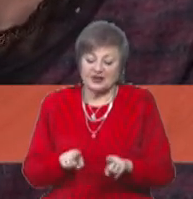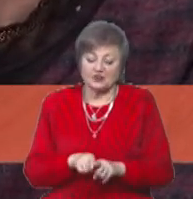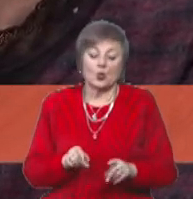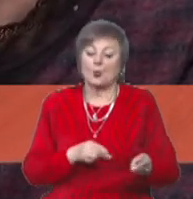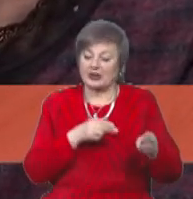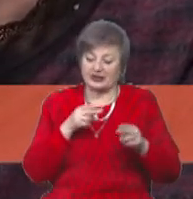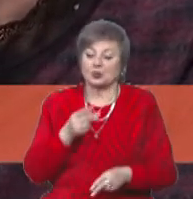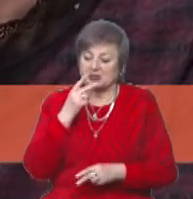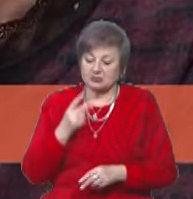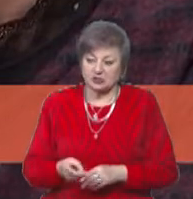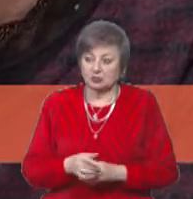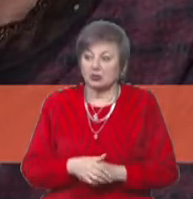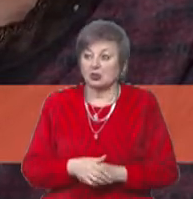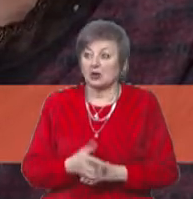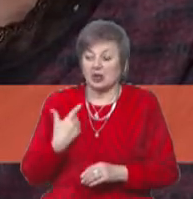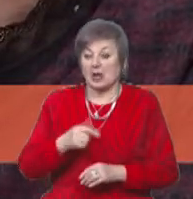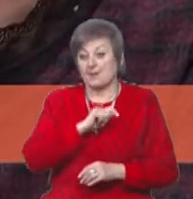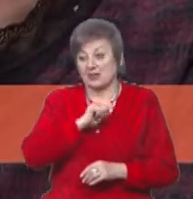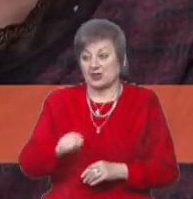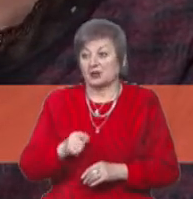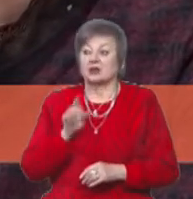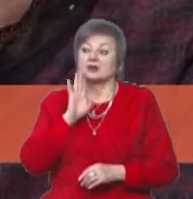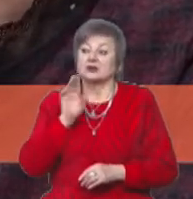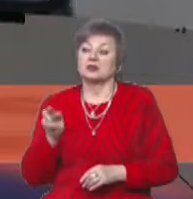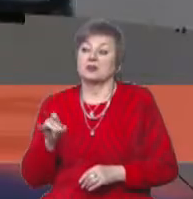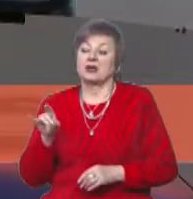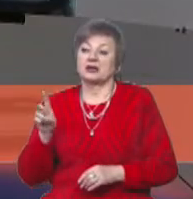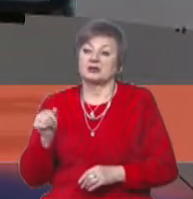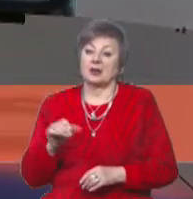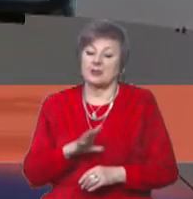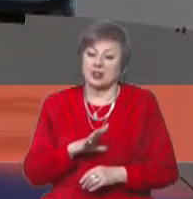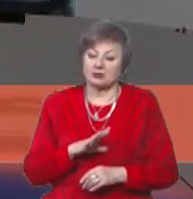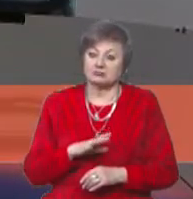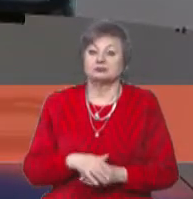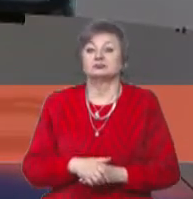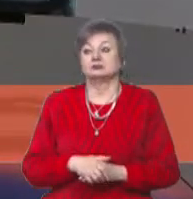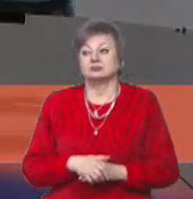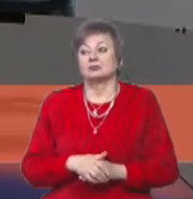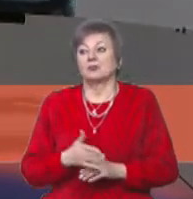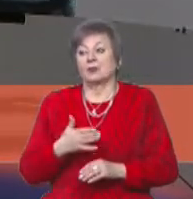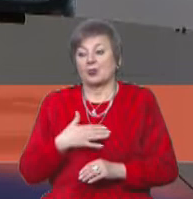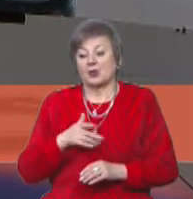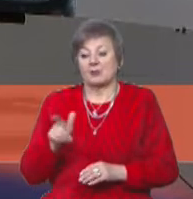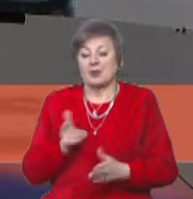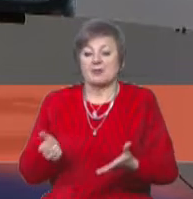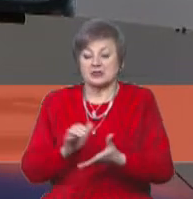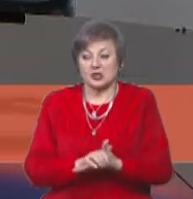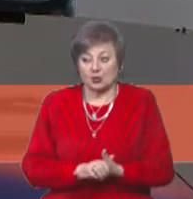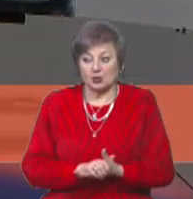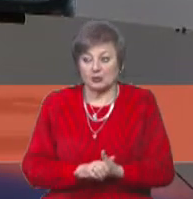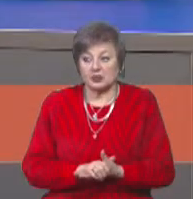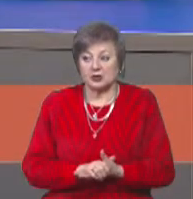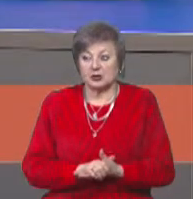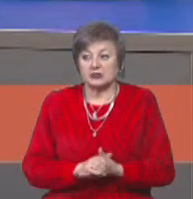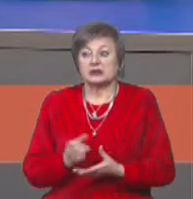вы там будете. И да, я приехала, а там была только Марина. И мы тогда с ней познакомились, и у нас